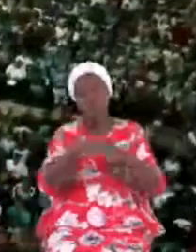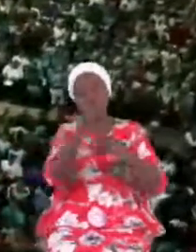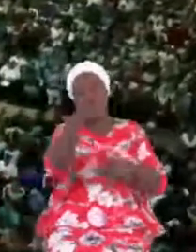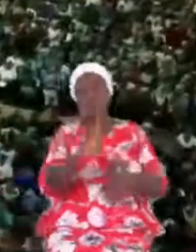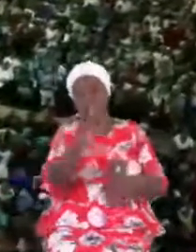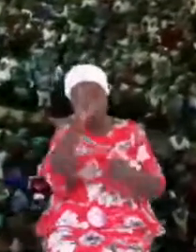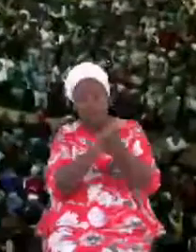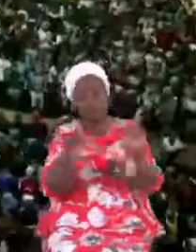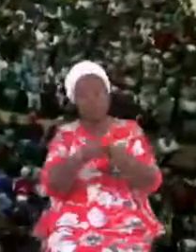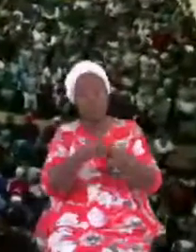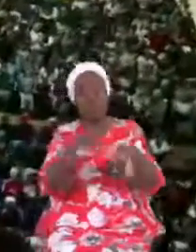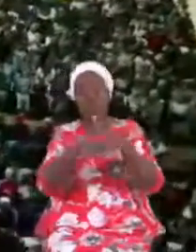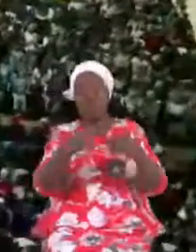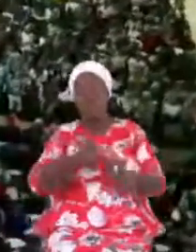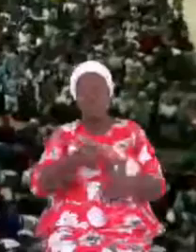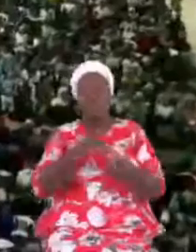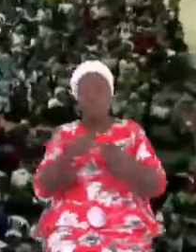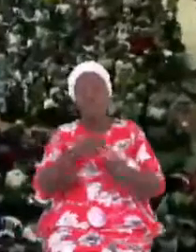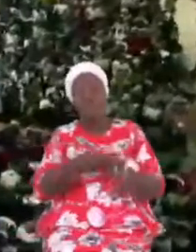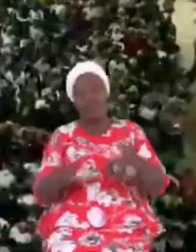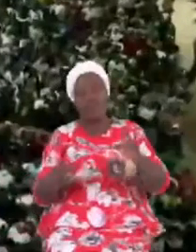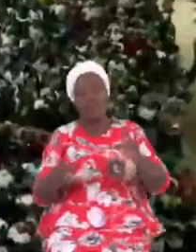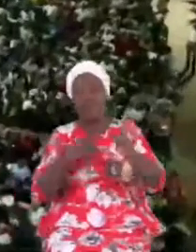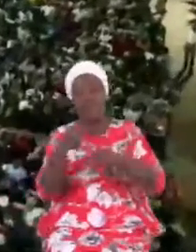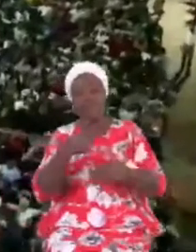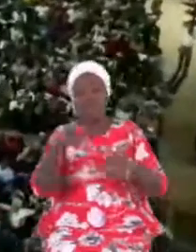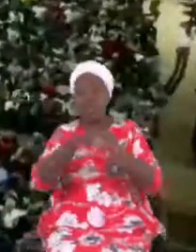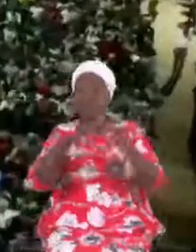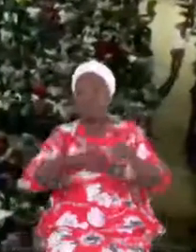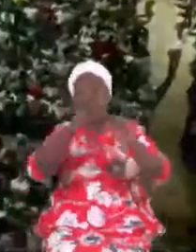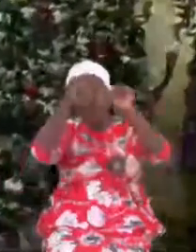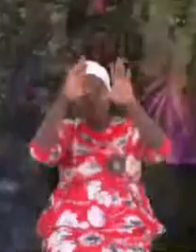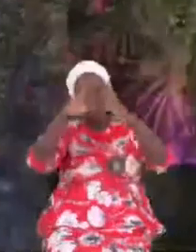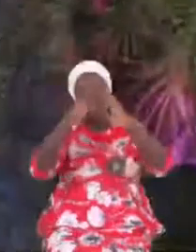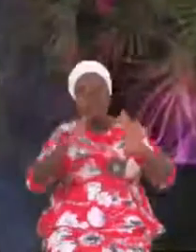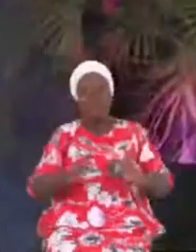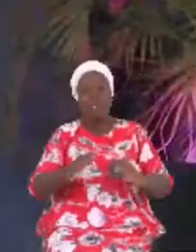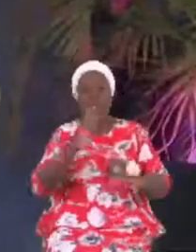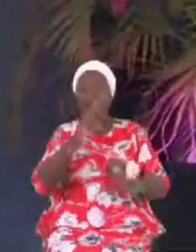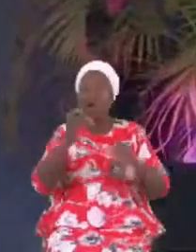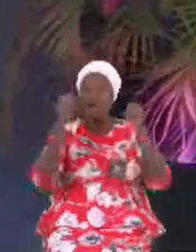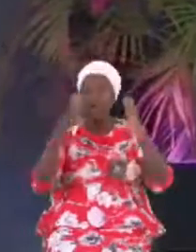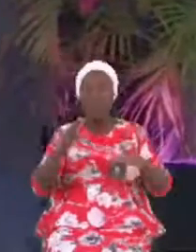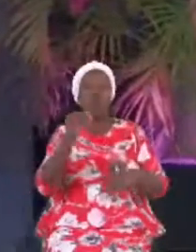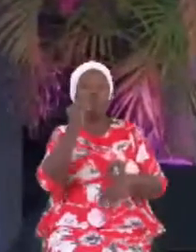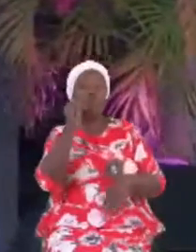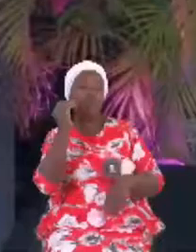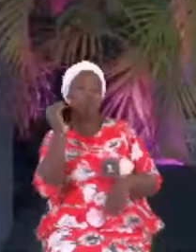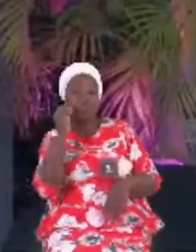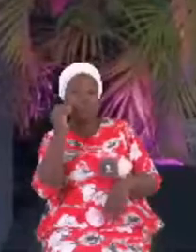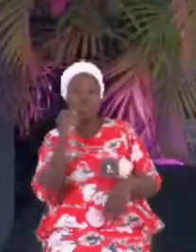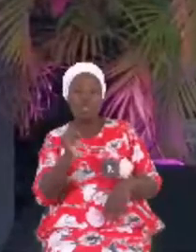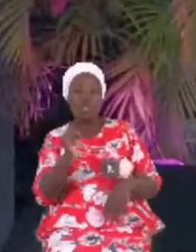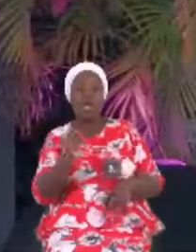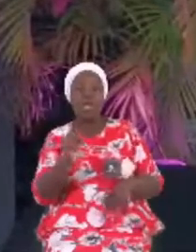et croyez en moi. Verset 2. Il dit, dans la maison de mon Père, il y a plusieurs demeures. Si